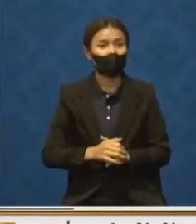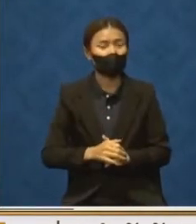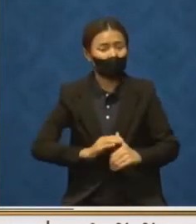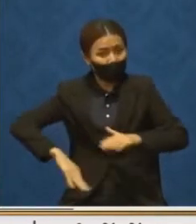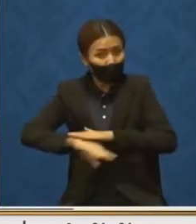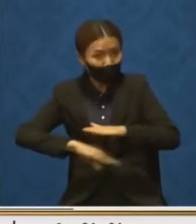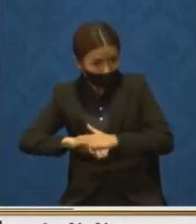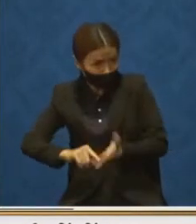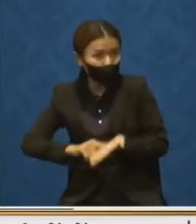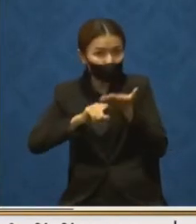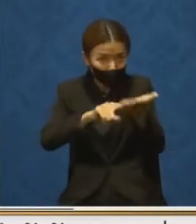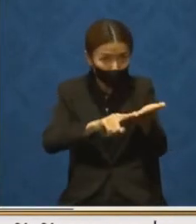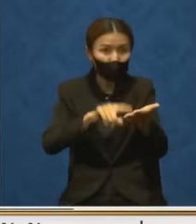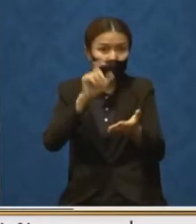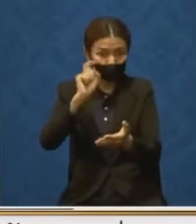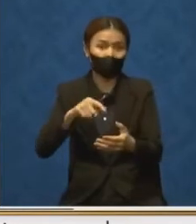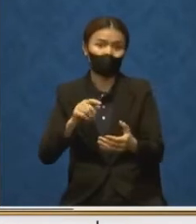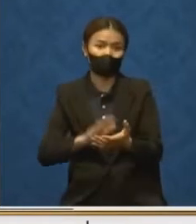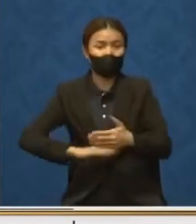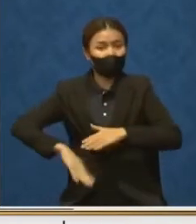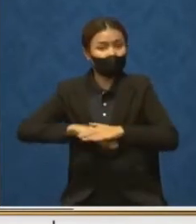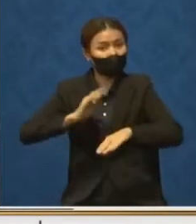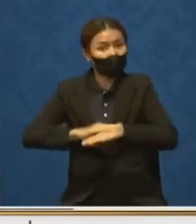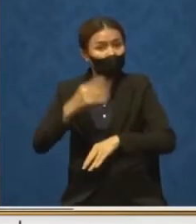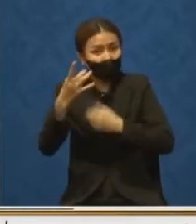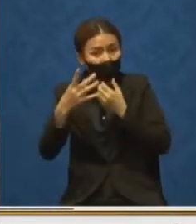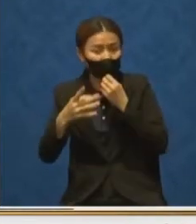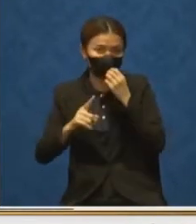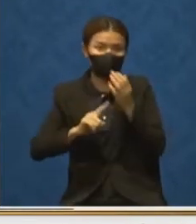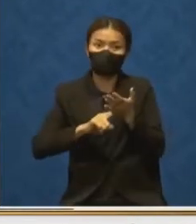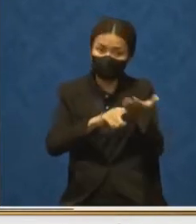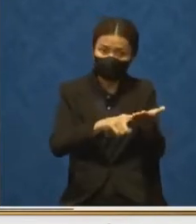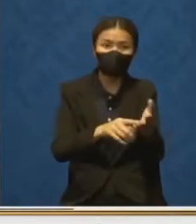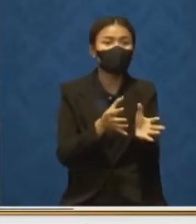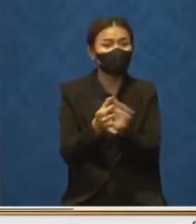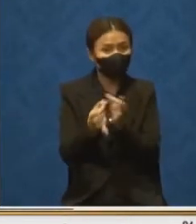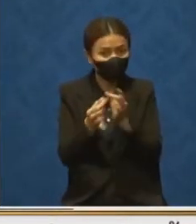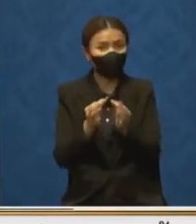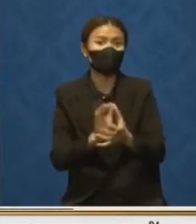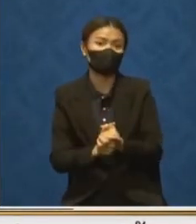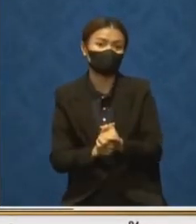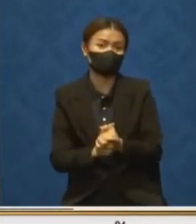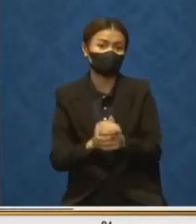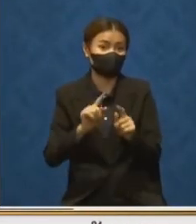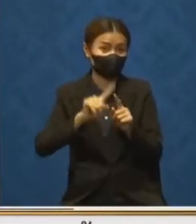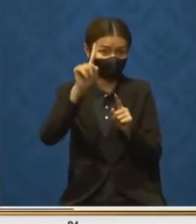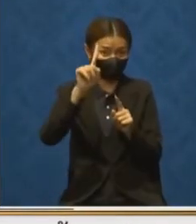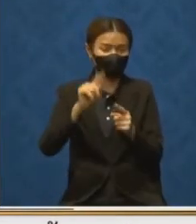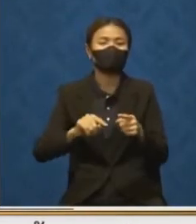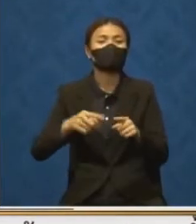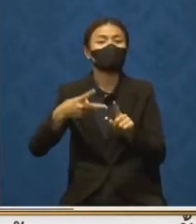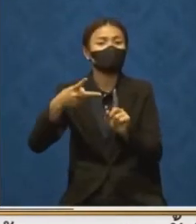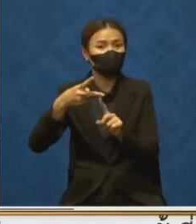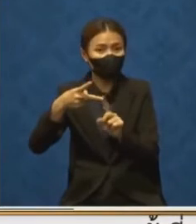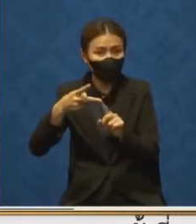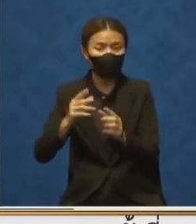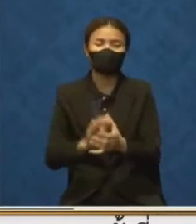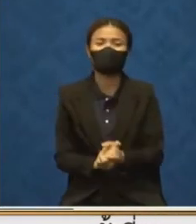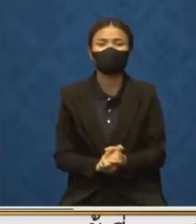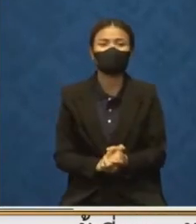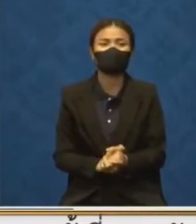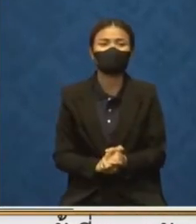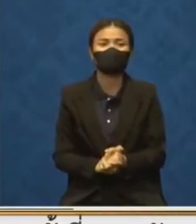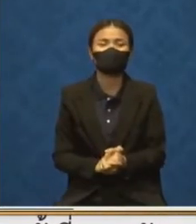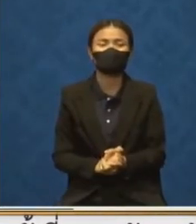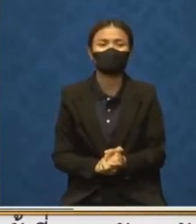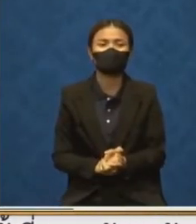ต้องสามารถชี้แจงด้วยตามเจตนารมณ์ของกฎหมายนี้ได้นั่นข้อที่หนึ่งนะครับข้อที่สองพอที่แก้ไขในส่วนต่อมาว่าก